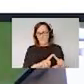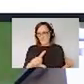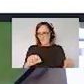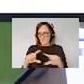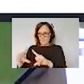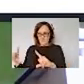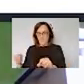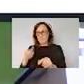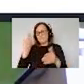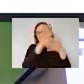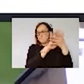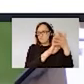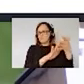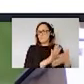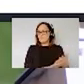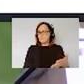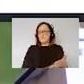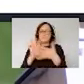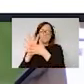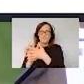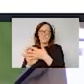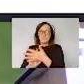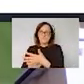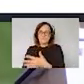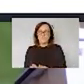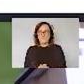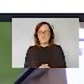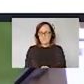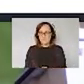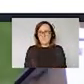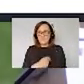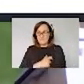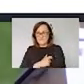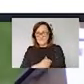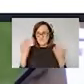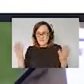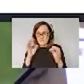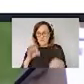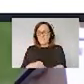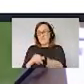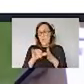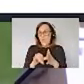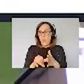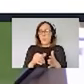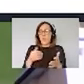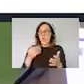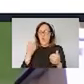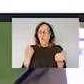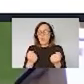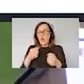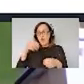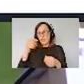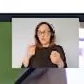Państwo zapełniali. Kutno się tutaj przywitało, Tych, Toruń, witam Państwa serdecznie oczywiście, bo cały czas Państwo tutaj podajecie też informacje, skąd